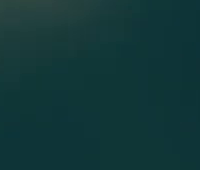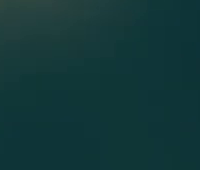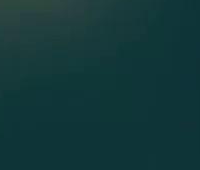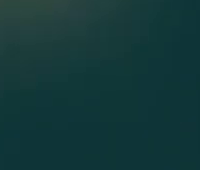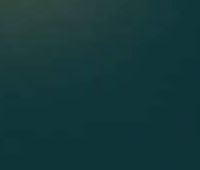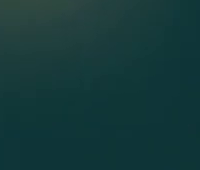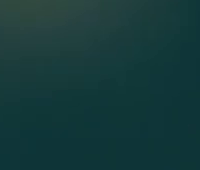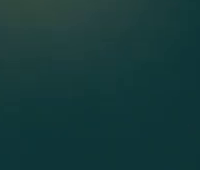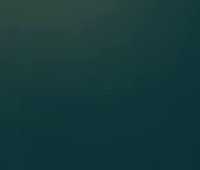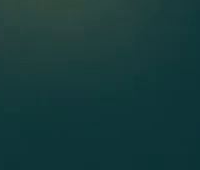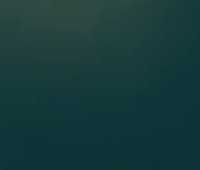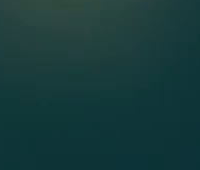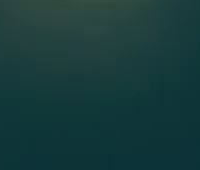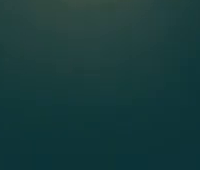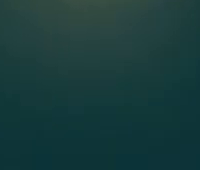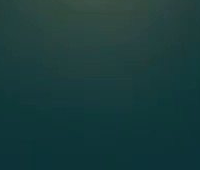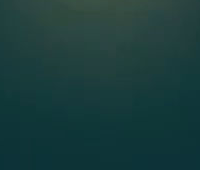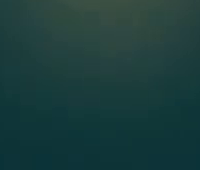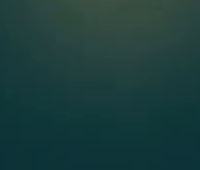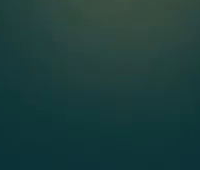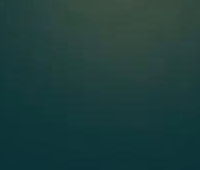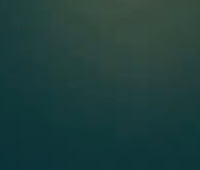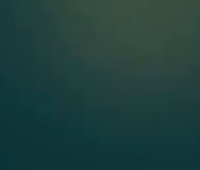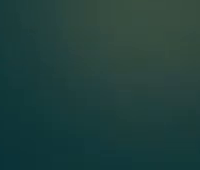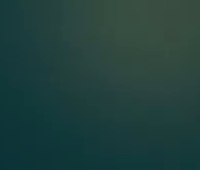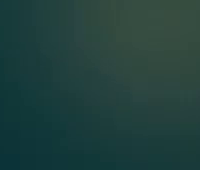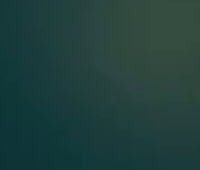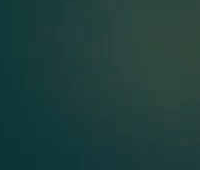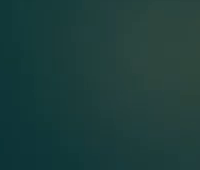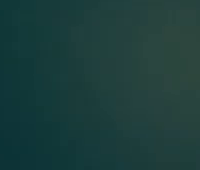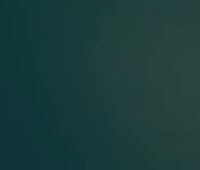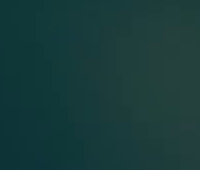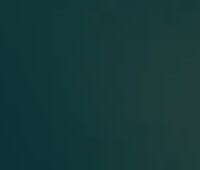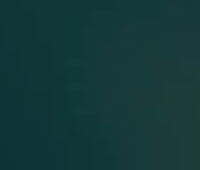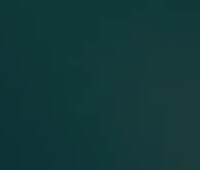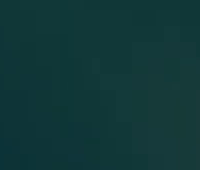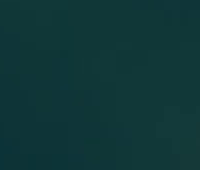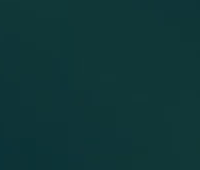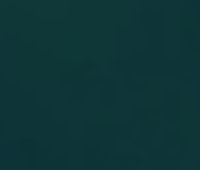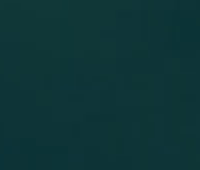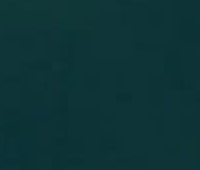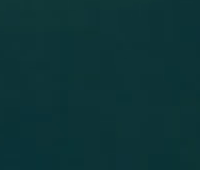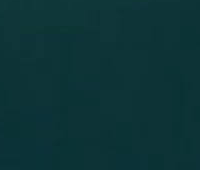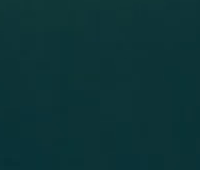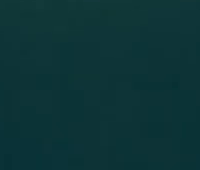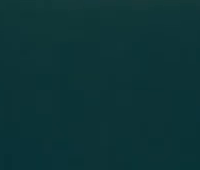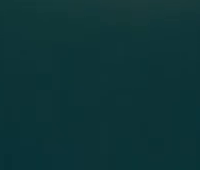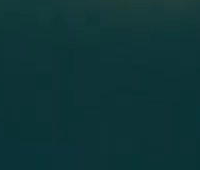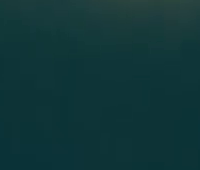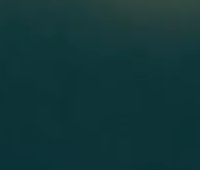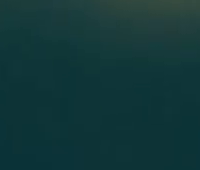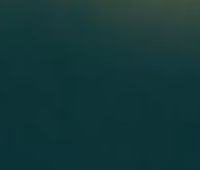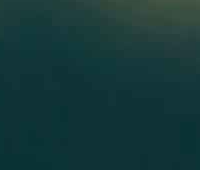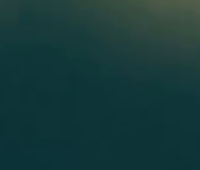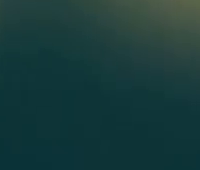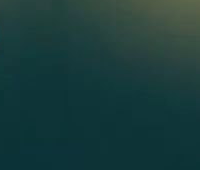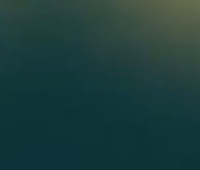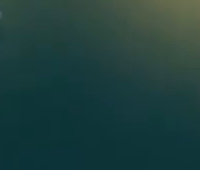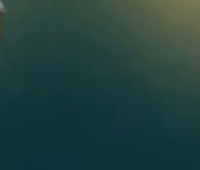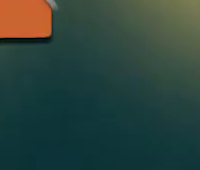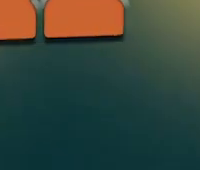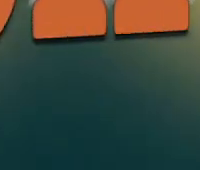And now, live from the Christian Bible Baptist Church studio, your favorite noontime show,